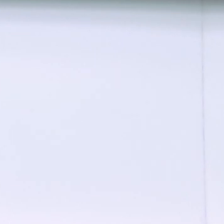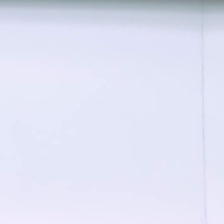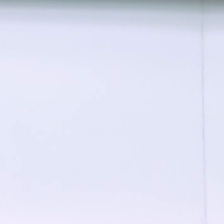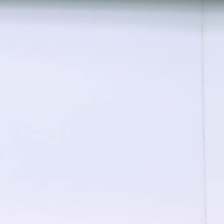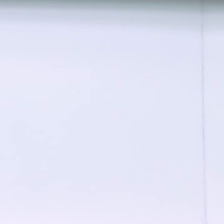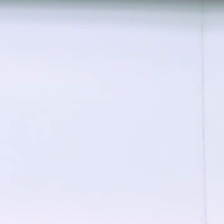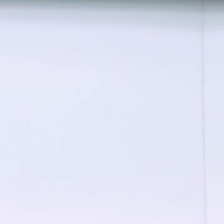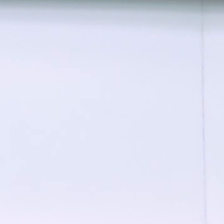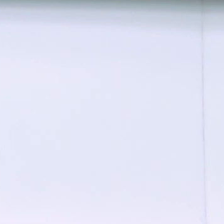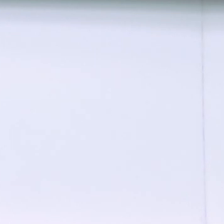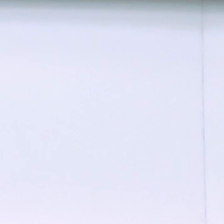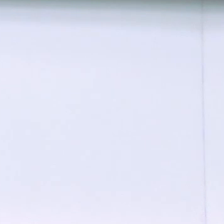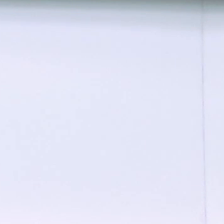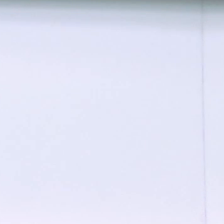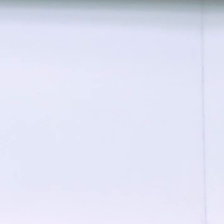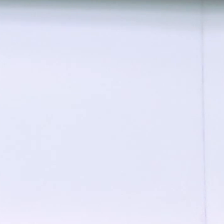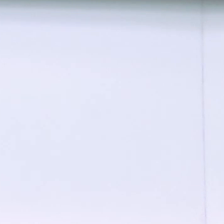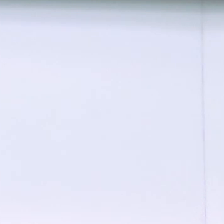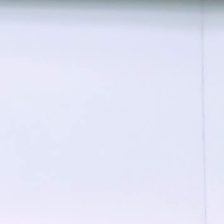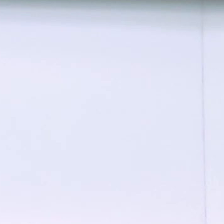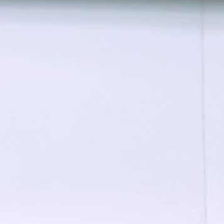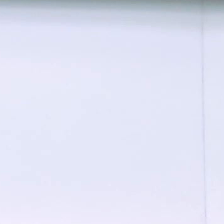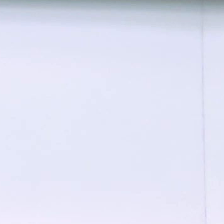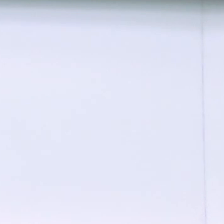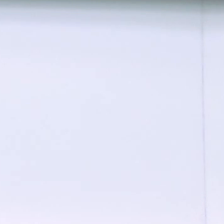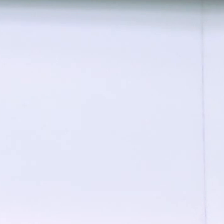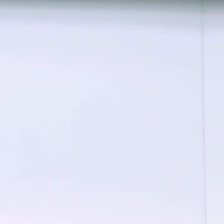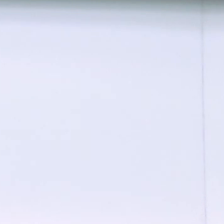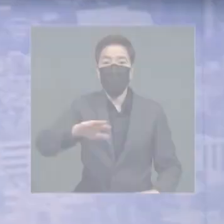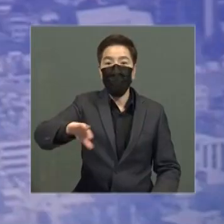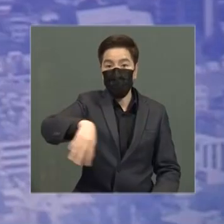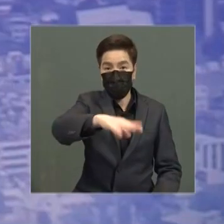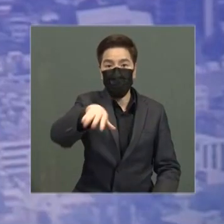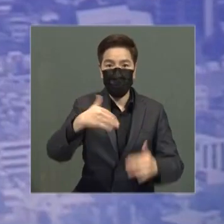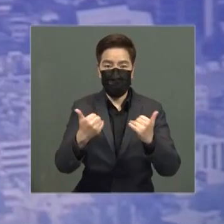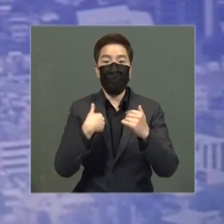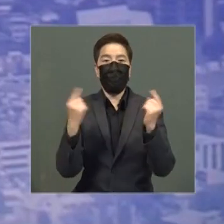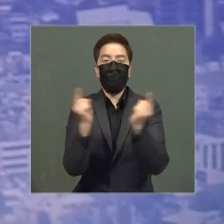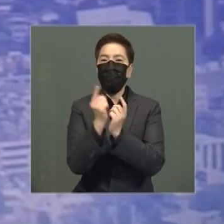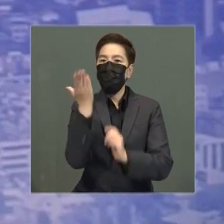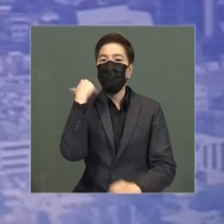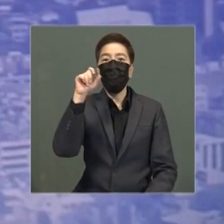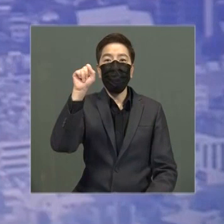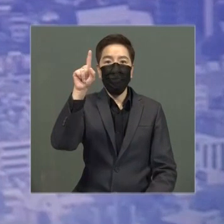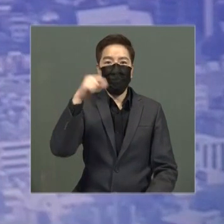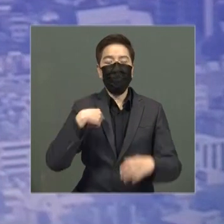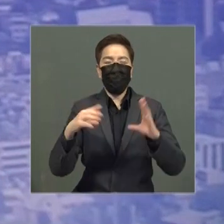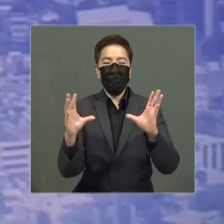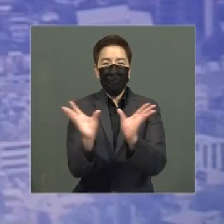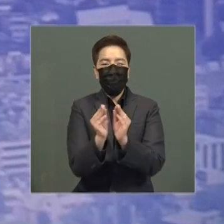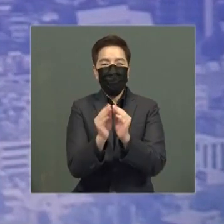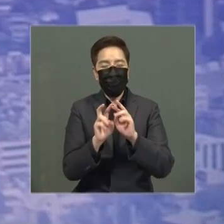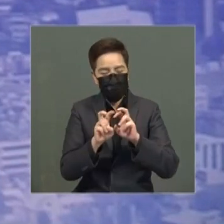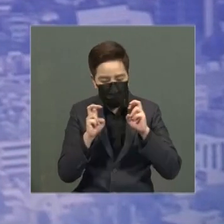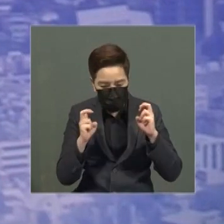ถึงมาตรการที่จะเตรียมใช้กัน1กันยายนนี้ผู้ทำหน้าที่แถลงข่าวในวันนี้โฆษกสบค.คุณหมอ